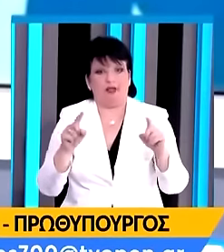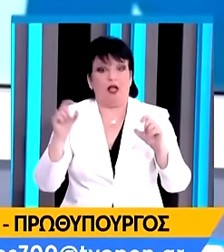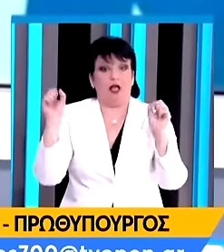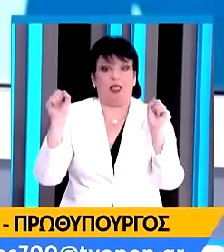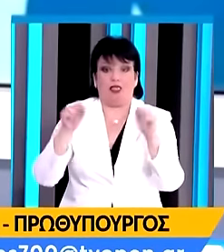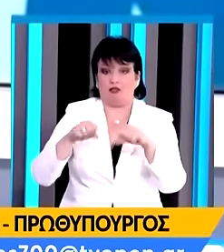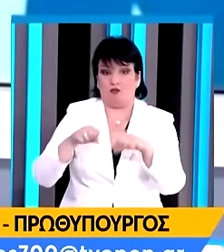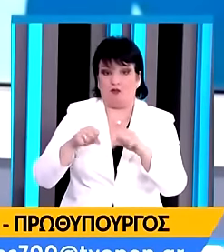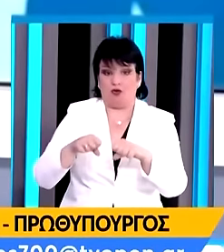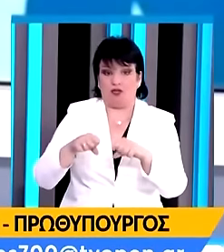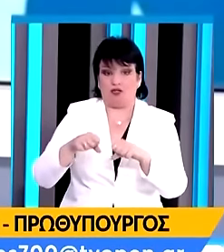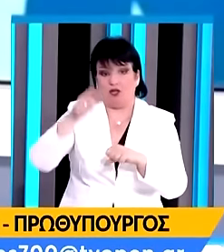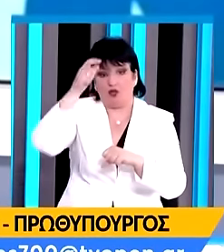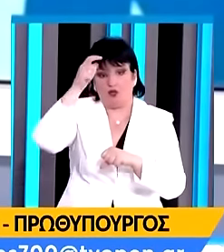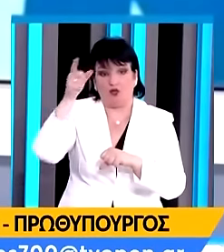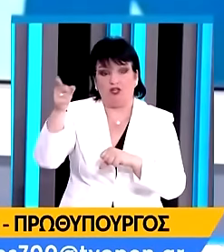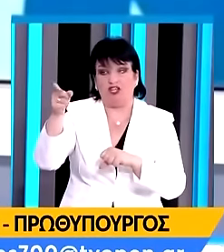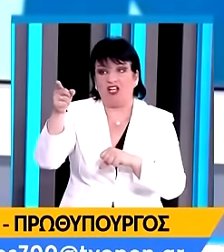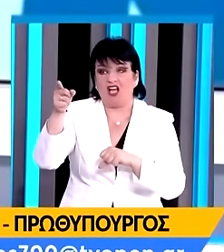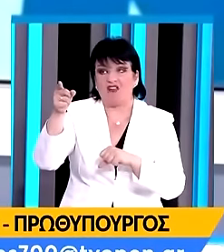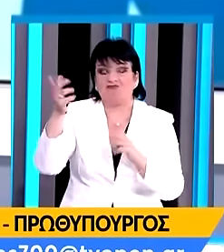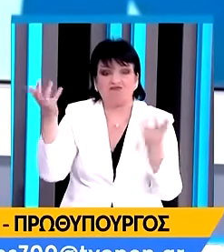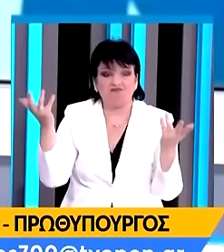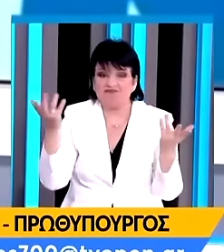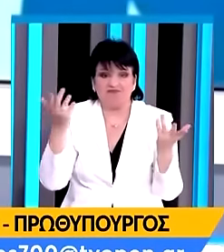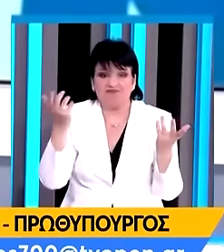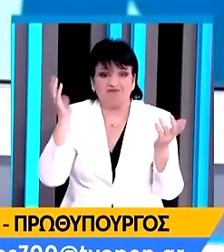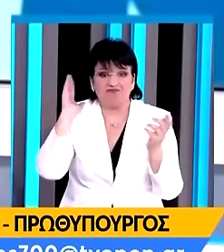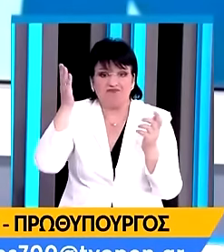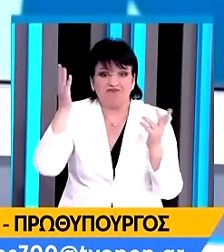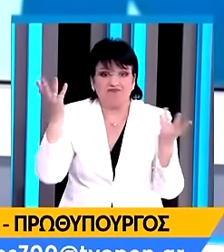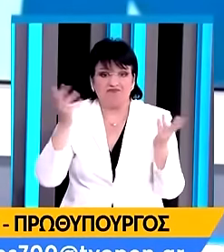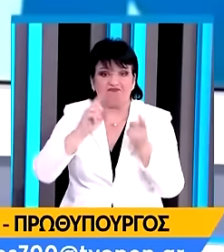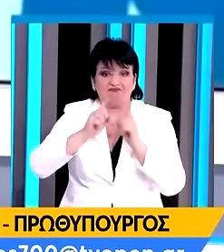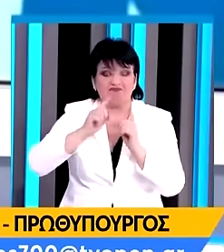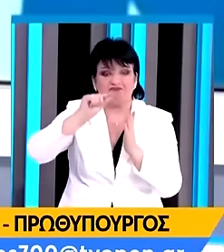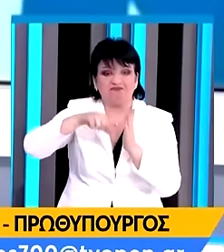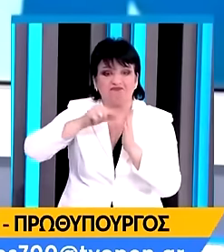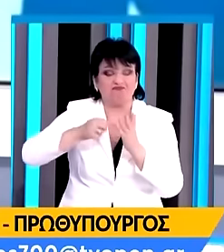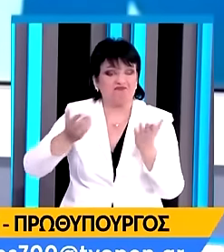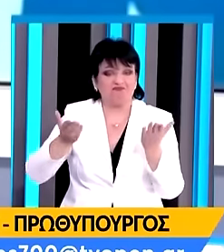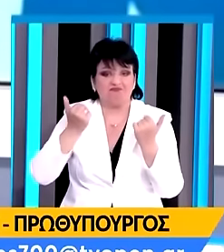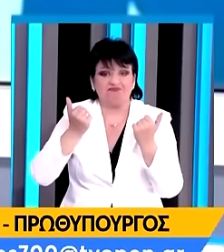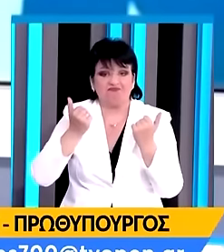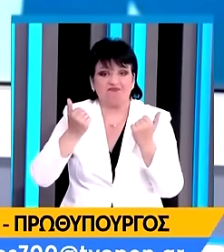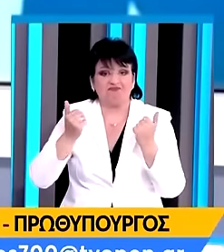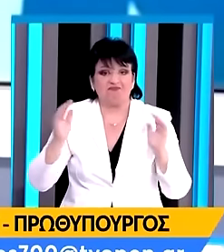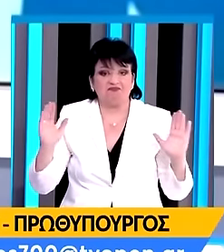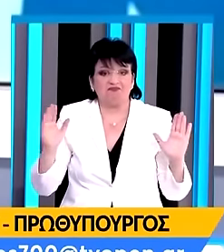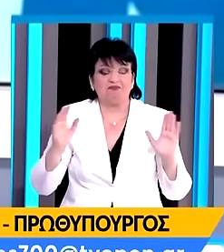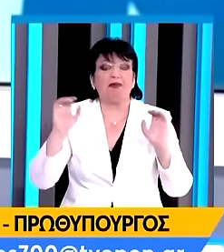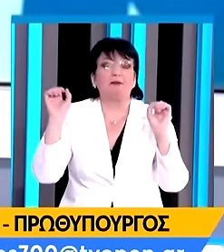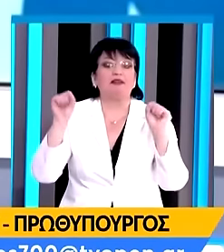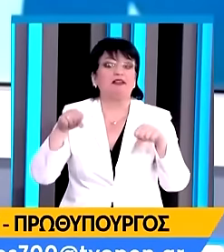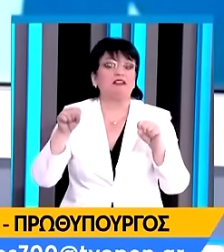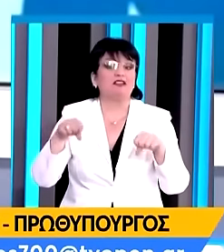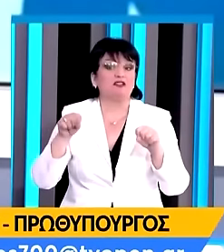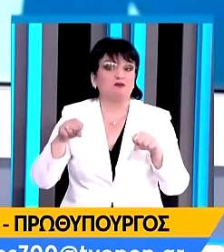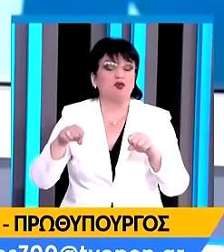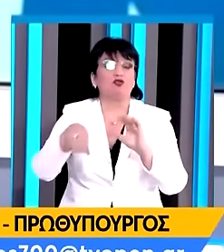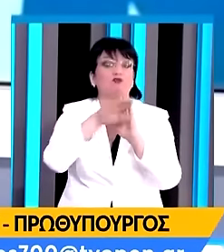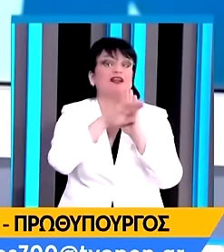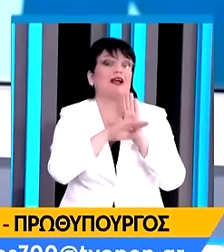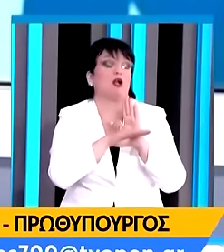Ας συμφωνήσουμε. Ναι, αλλά η Τουρκία δεν έχει κυρώσει και την σύμβαση για το δίκαιο της θάλασσας. Άρα το πρώτο που πρέπει να κάνουμε είναι να συμφωνήσουμε τους